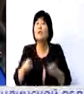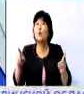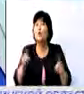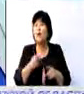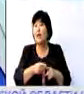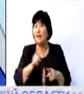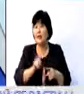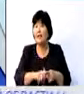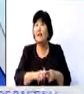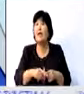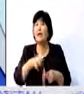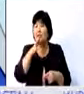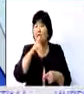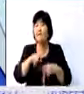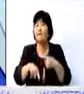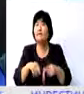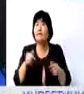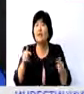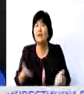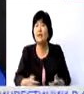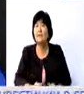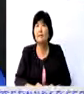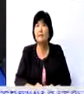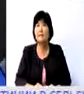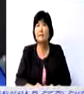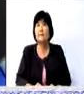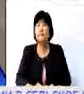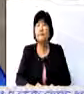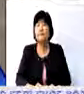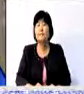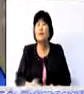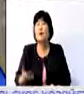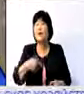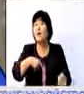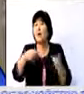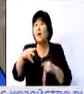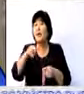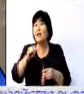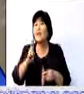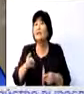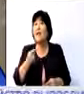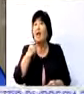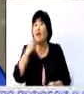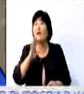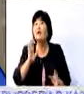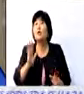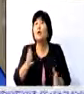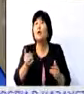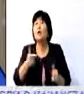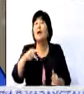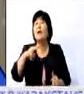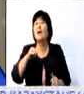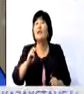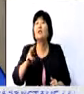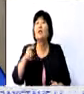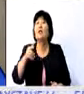это веление времени лапник ли небе скачке мисс мы не переходим на латинский язык мы только принимаем латинскую графику